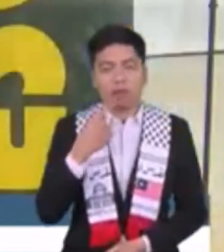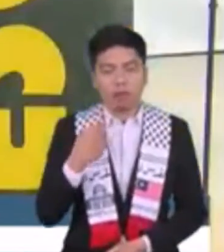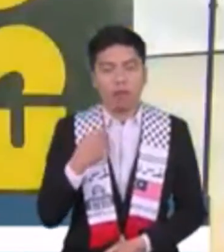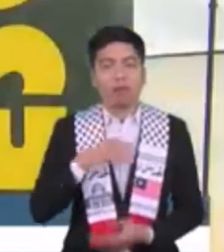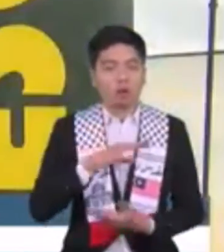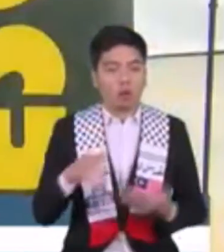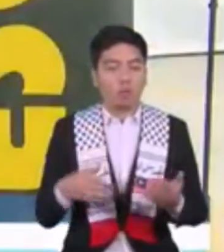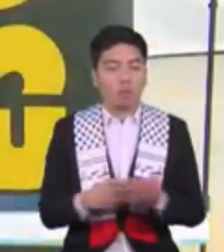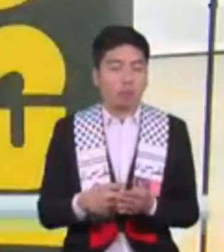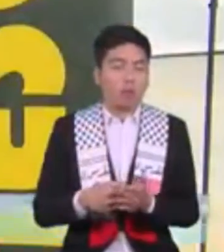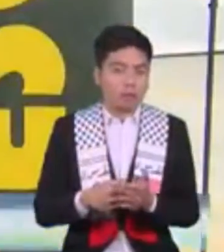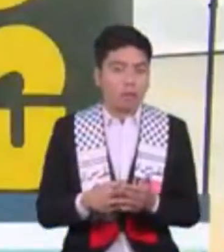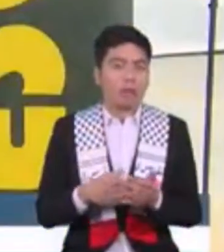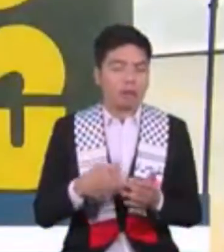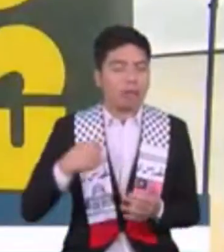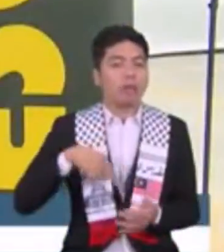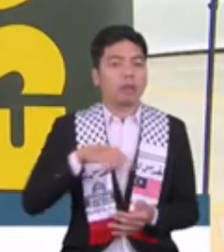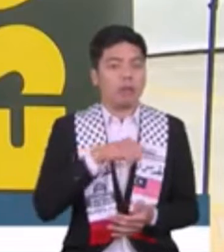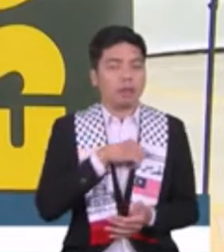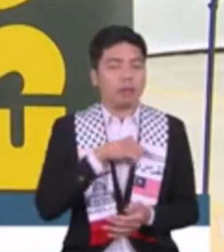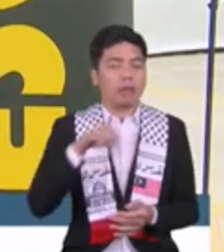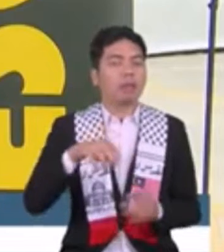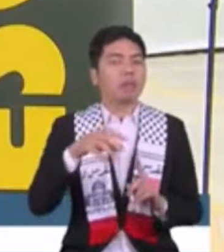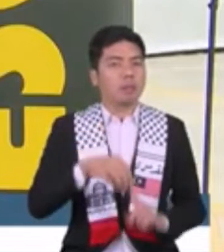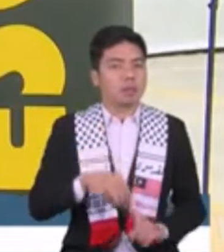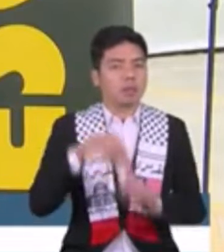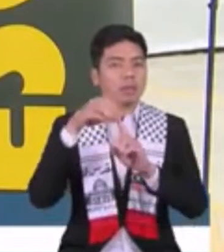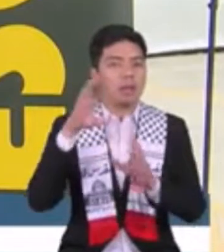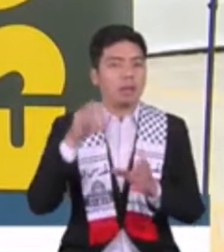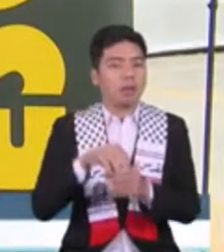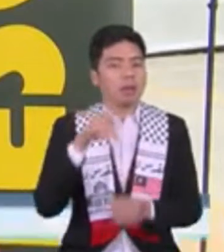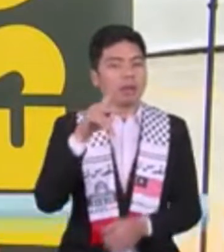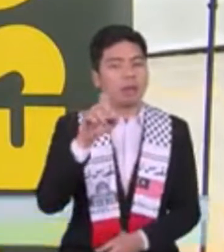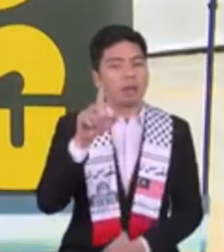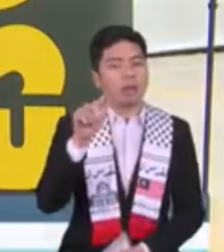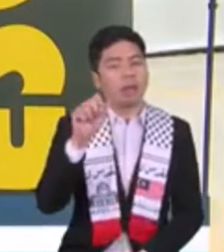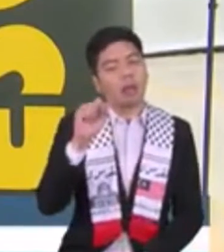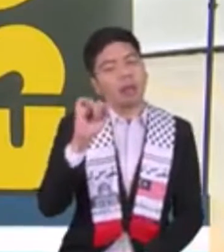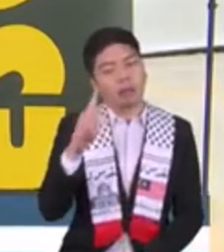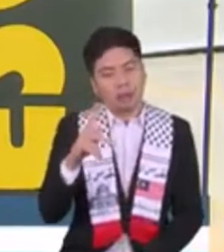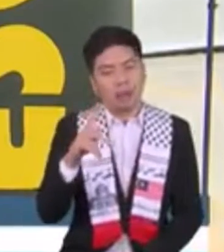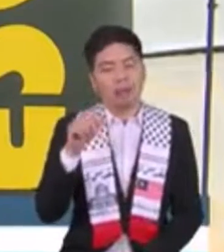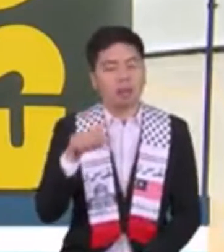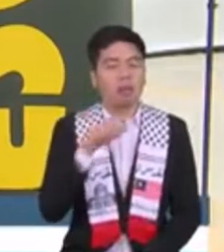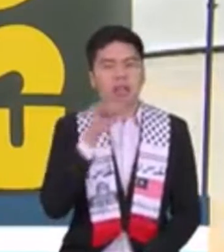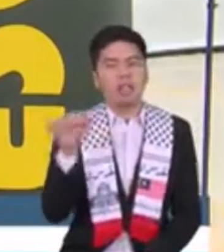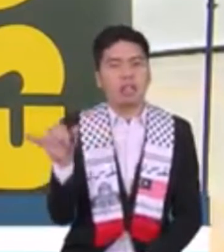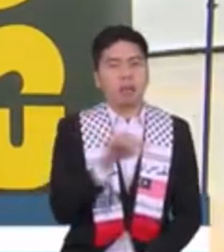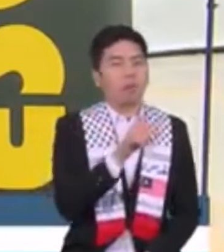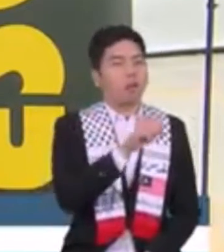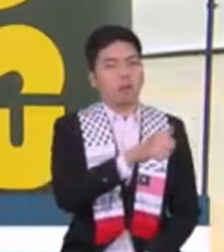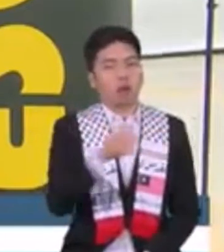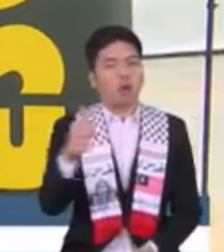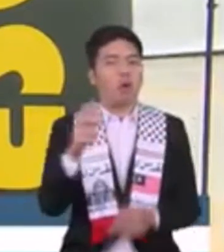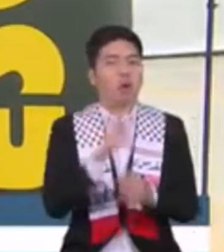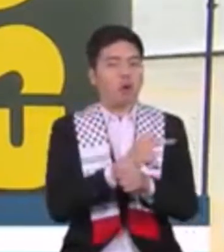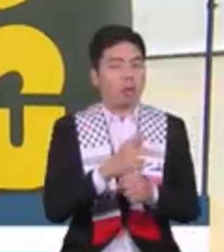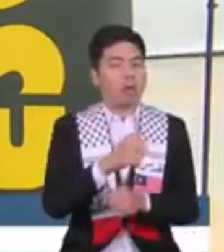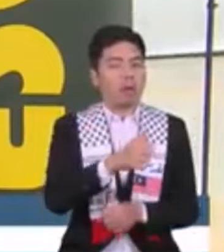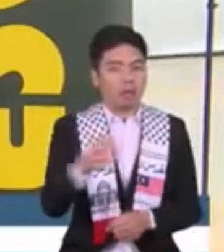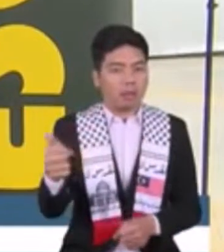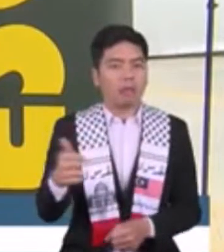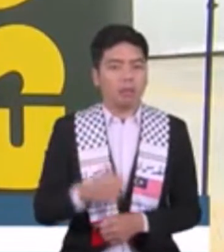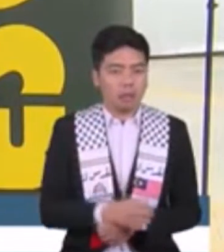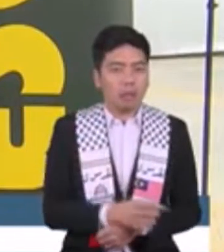kita tagline kita untuk kopi ini. Memang keunikan kopi klasik ini berbeza dengan produk-produk kopi lain di pasaran. Kerana apa yang beza kopi klasik